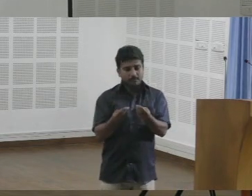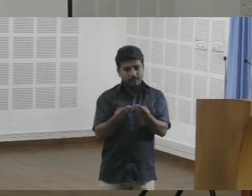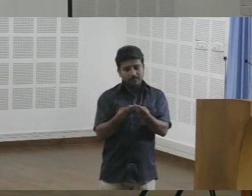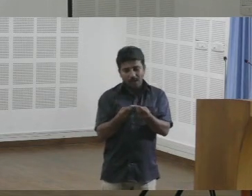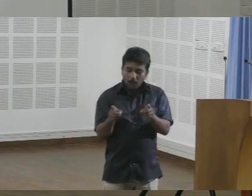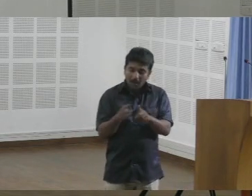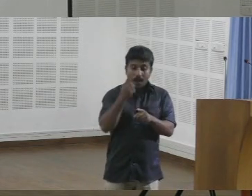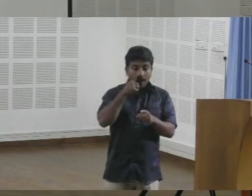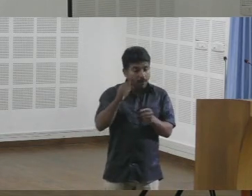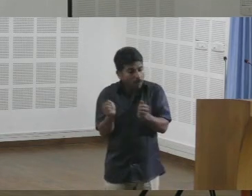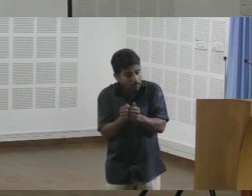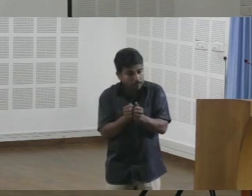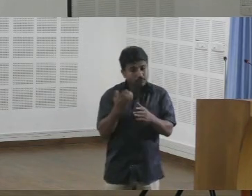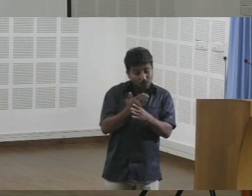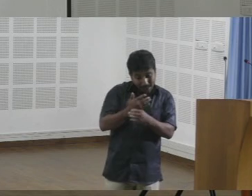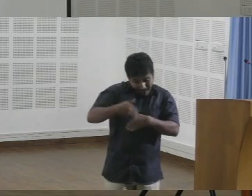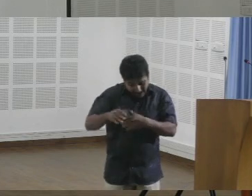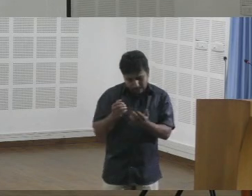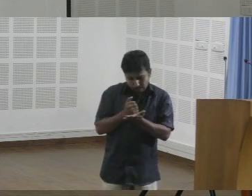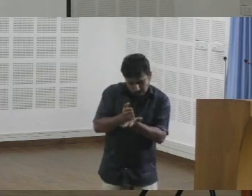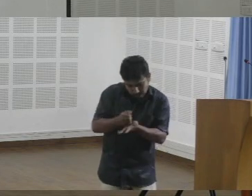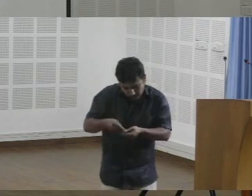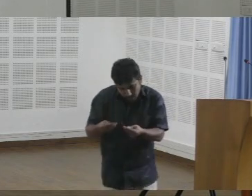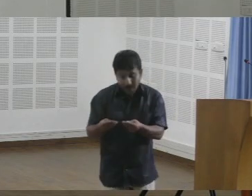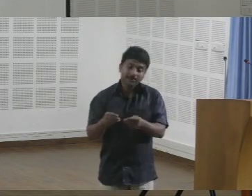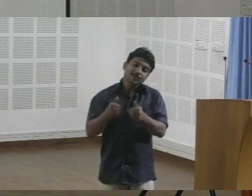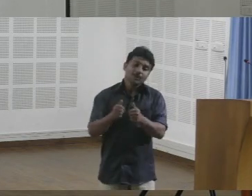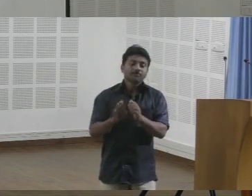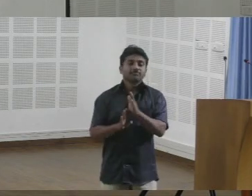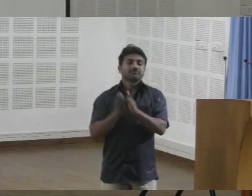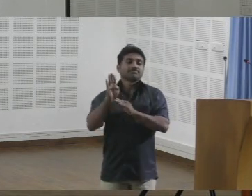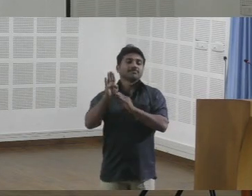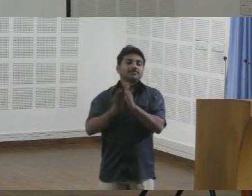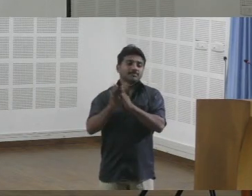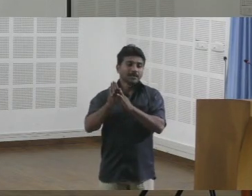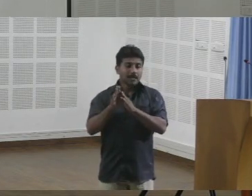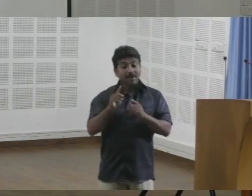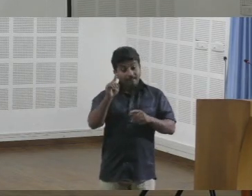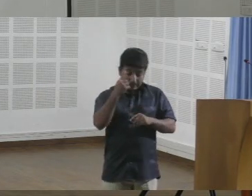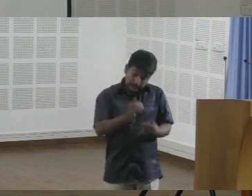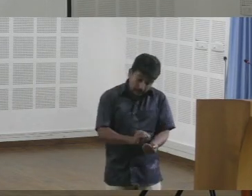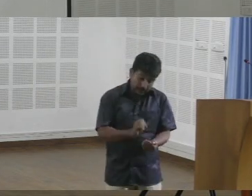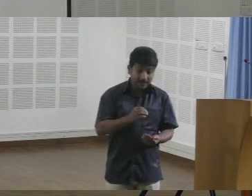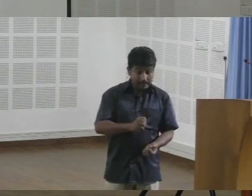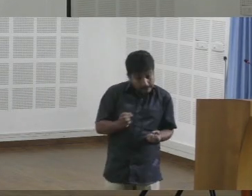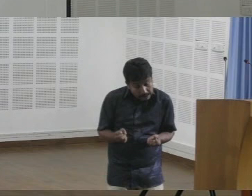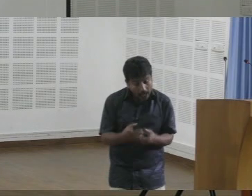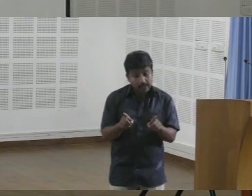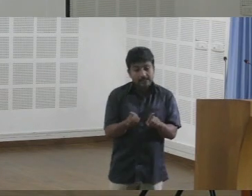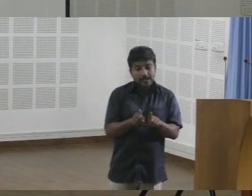go with the child. Appo first modale naan avante kuda or program assistant work cheyidu. Appo avan first